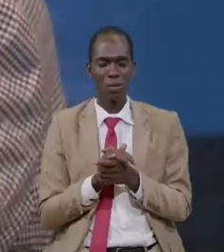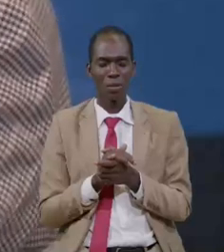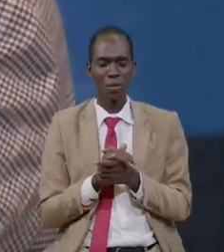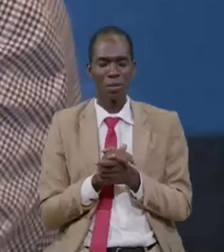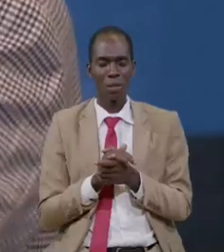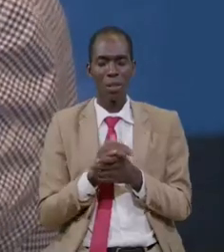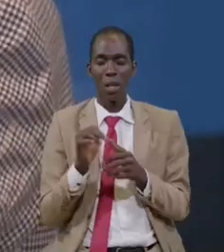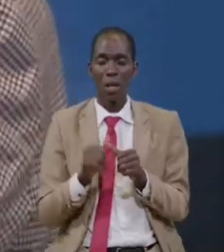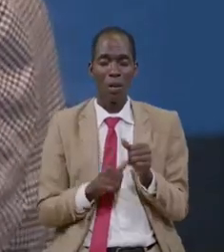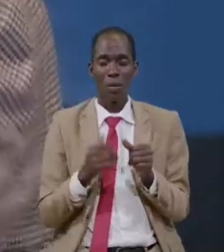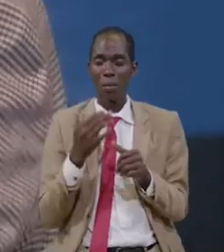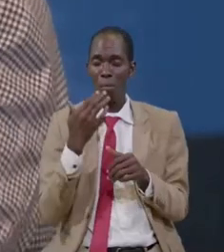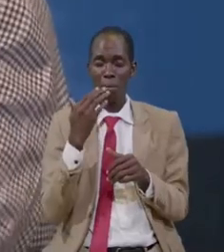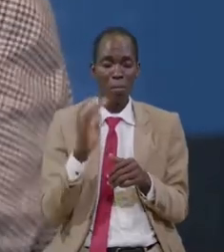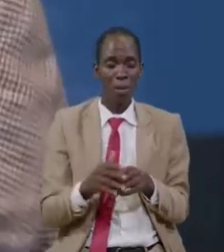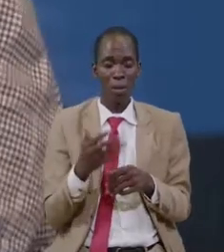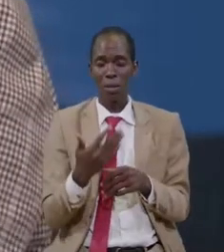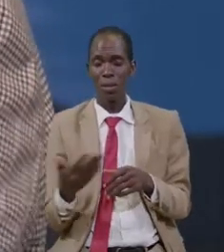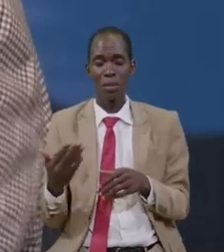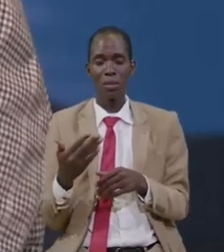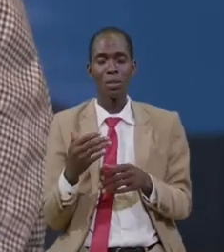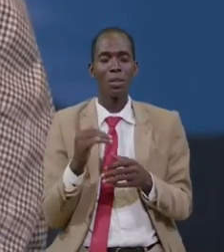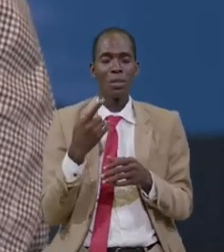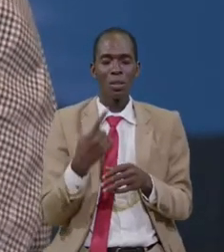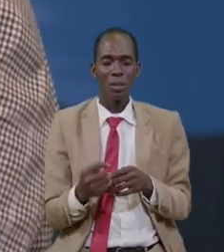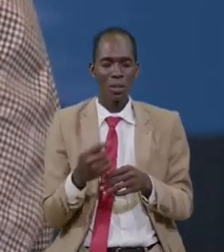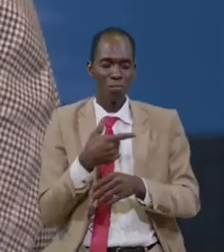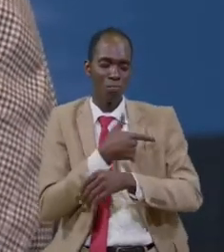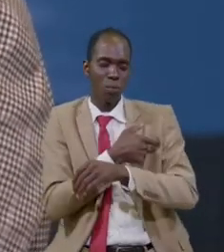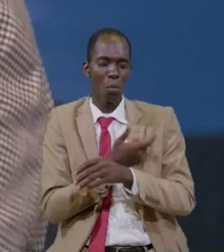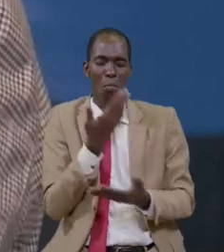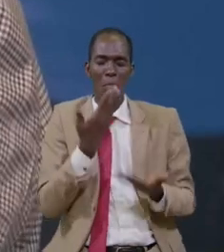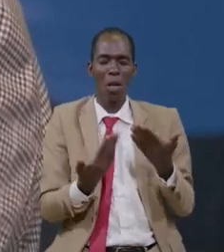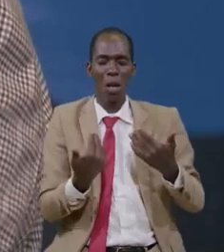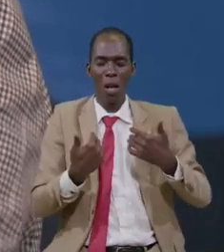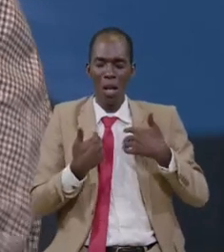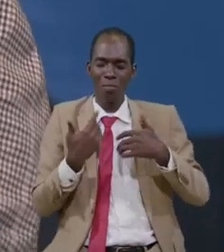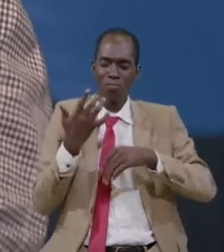Toute mauvaise chose maléfique que les substances ont